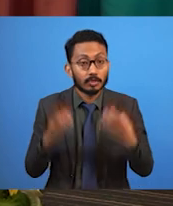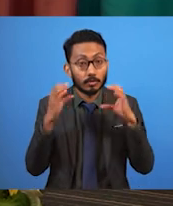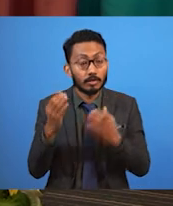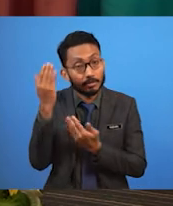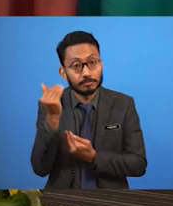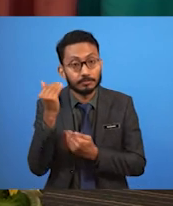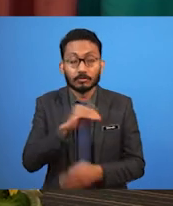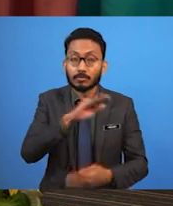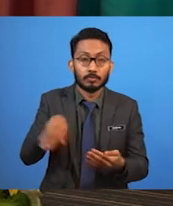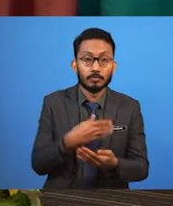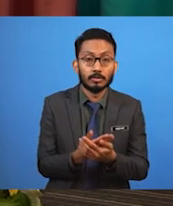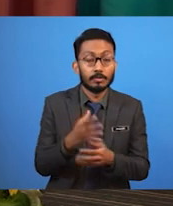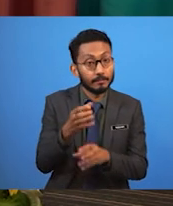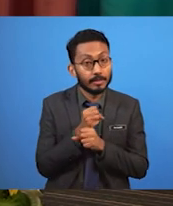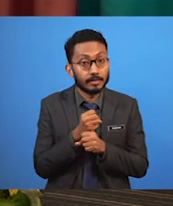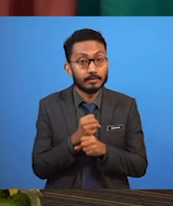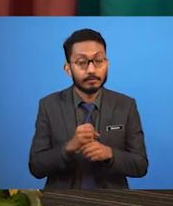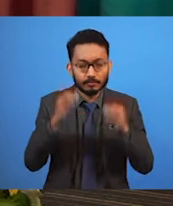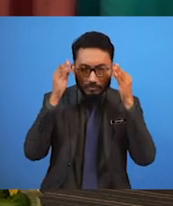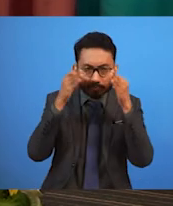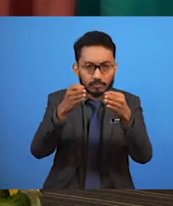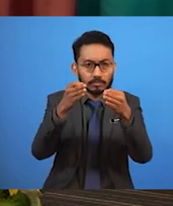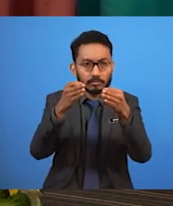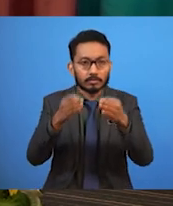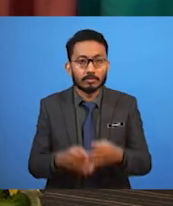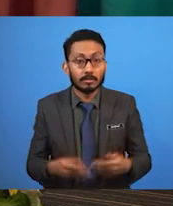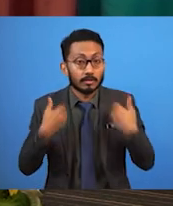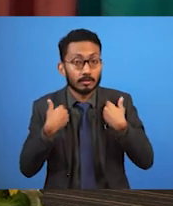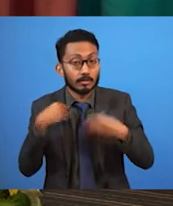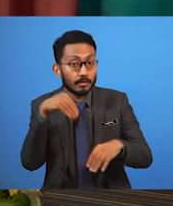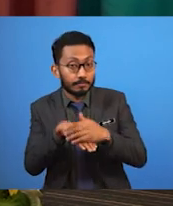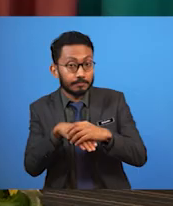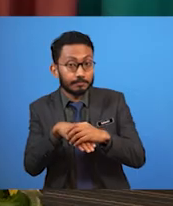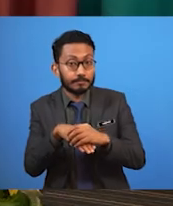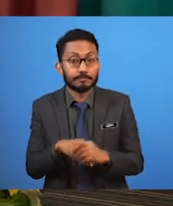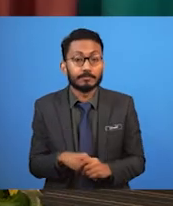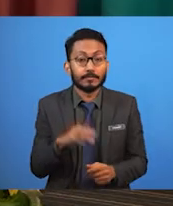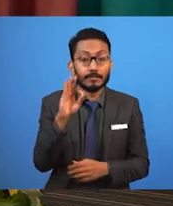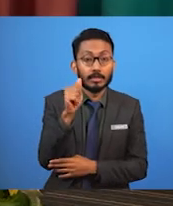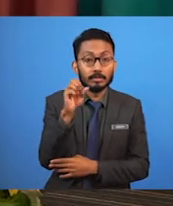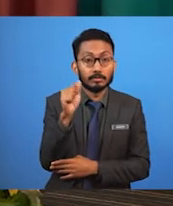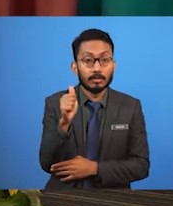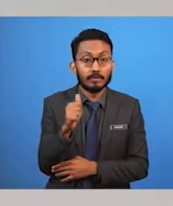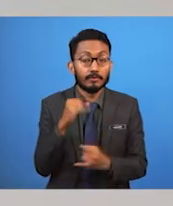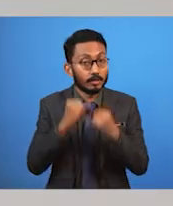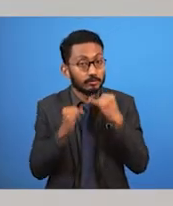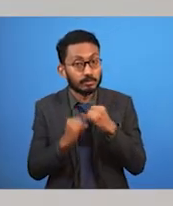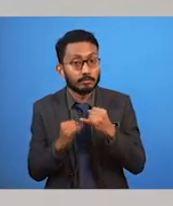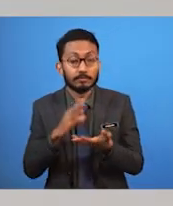Harap semua dapat menumpukan perhatian kerana kita akan memasuki ke dalam fasa terakhir pembelajaran.